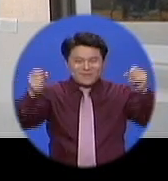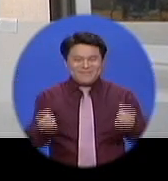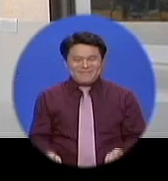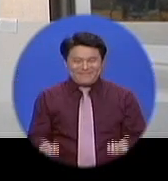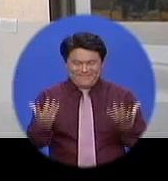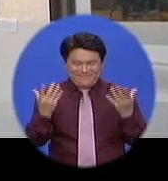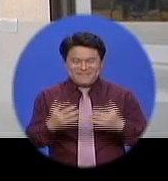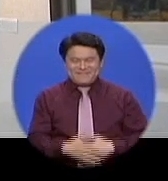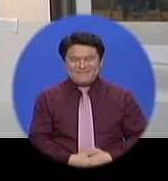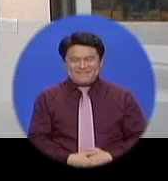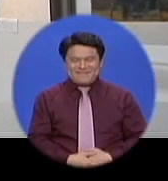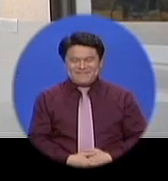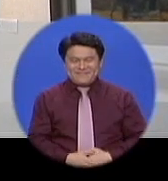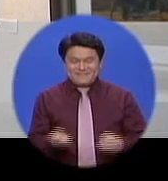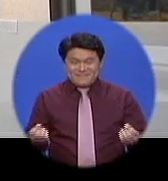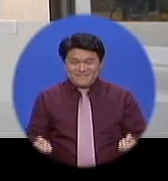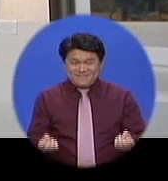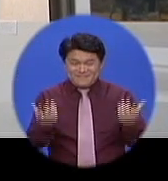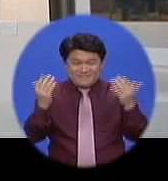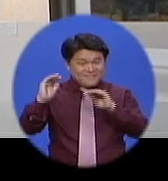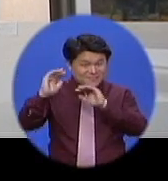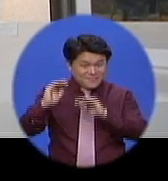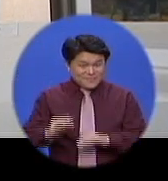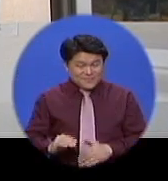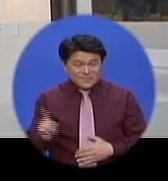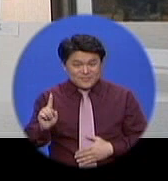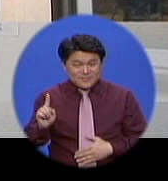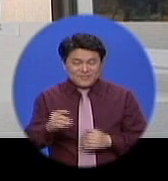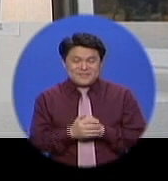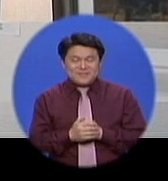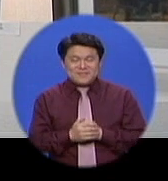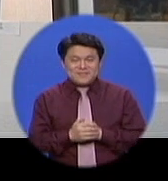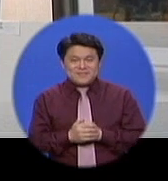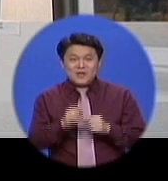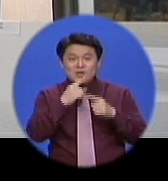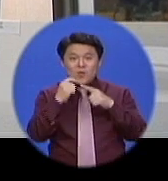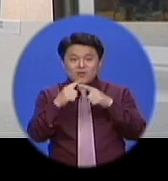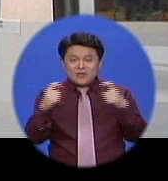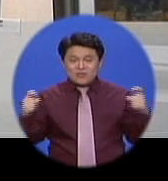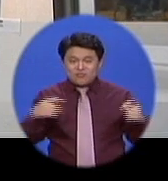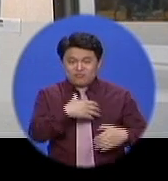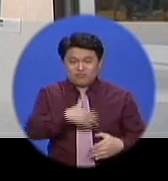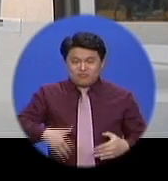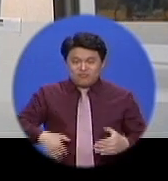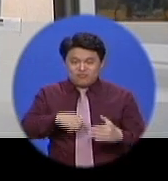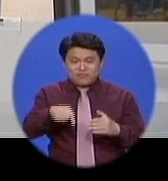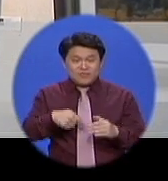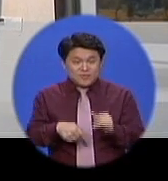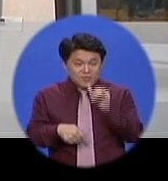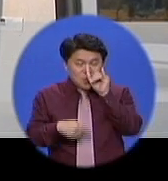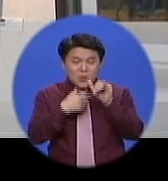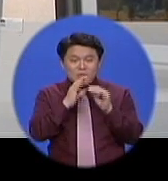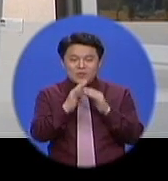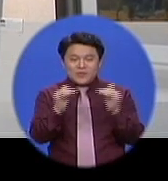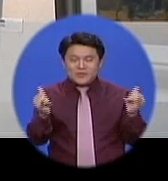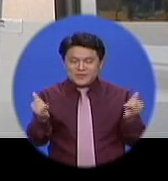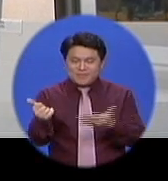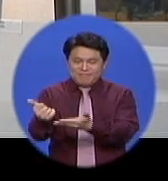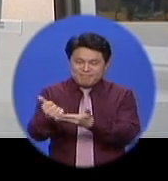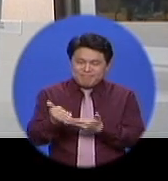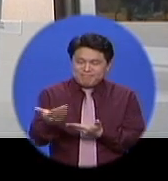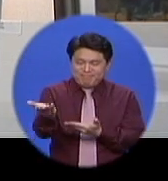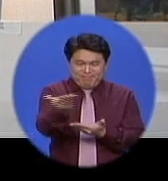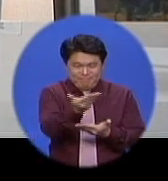좀 하고 있습니다. 이 행사의 내용은 이 동대문 밤내에 있는 그 어르신들